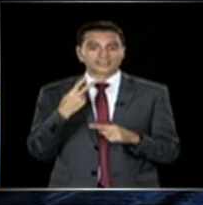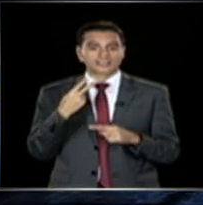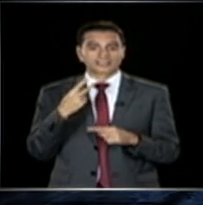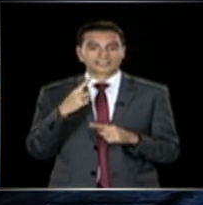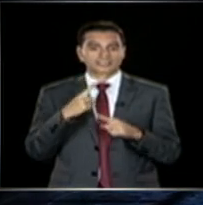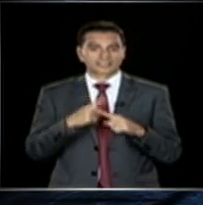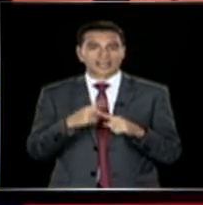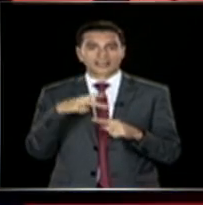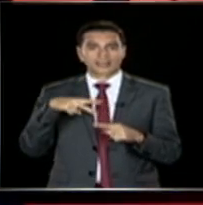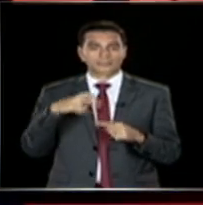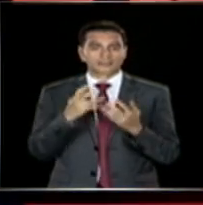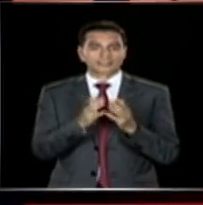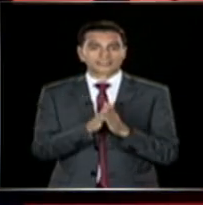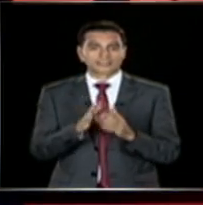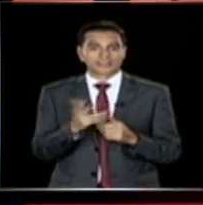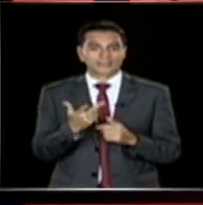إسلام.